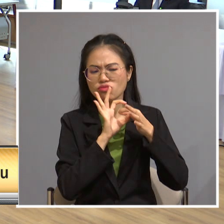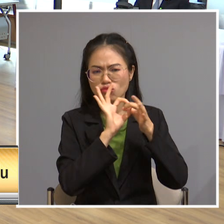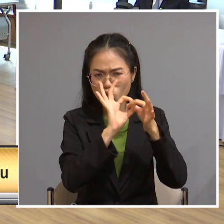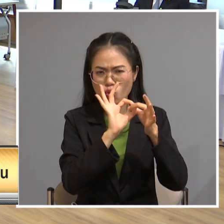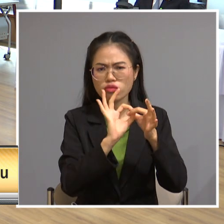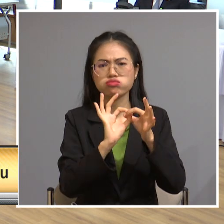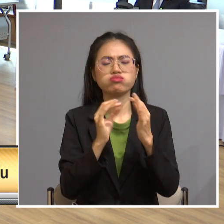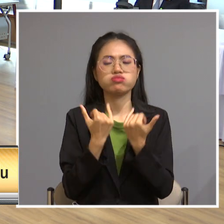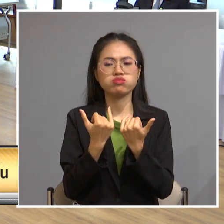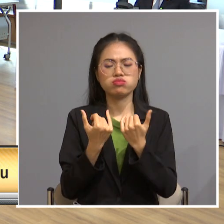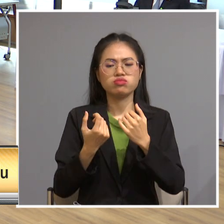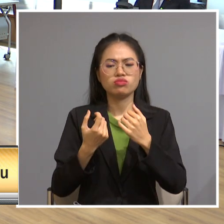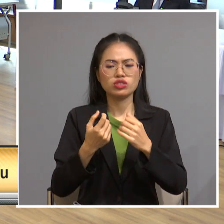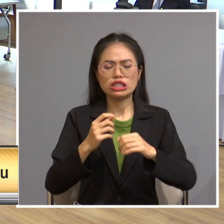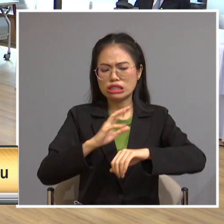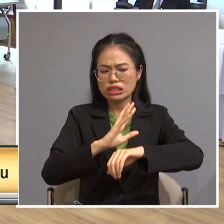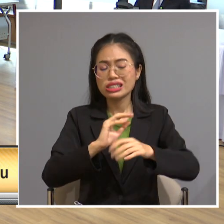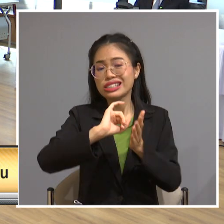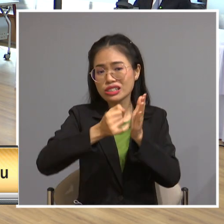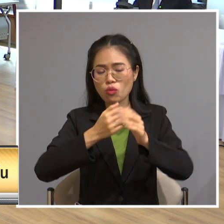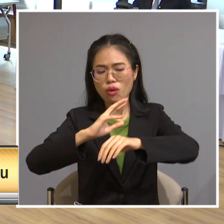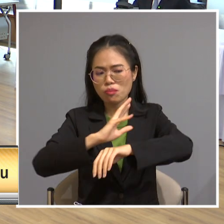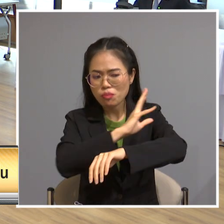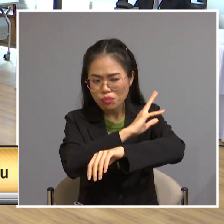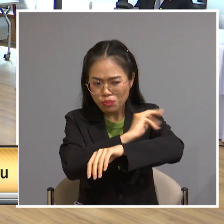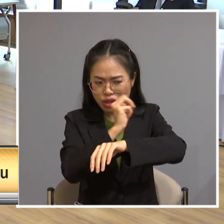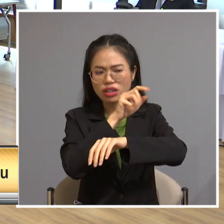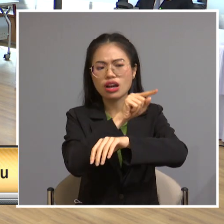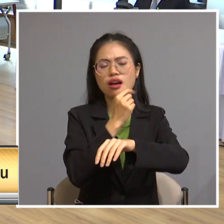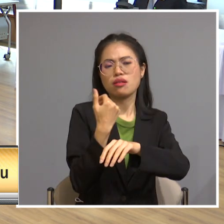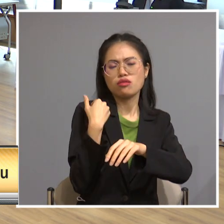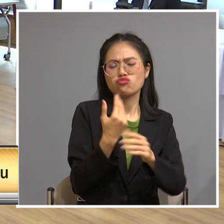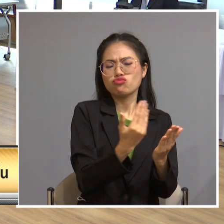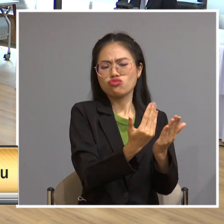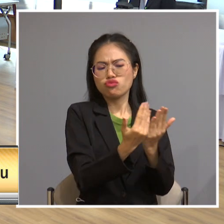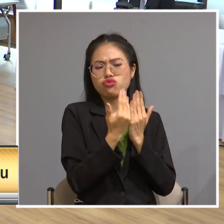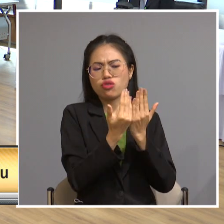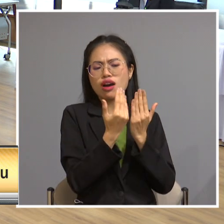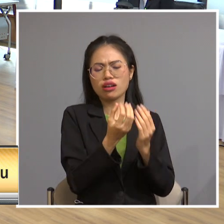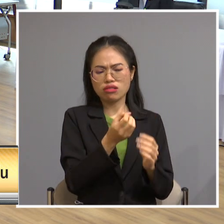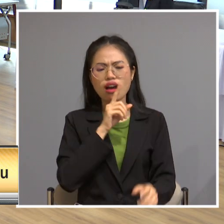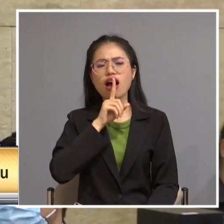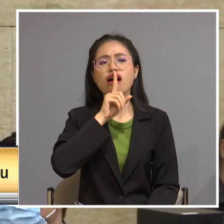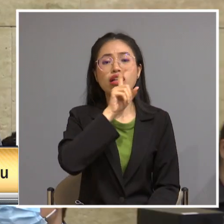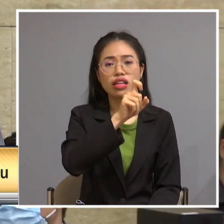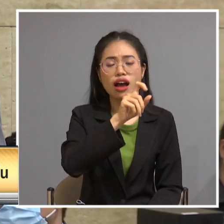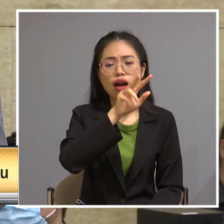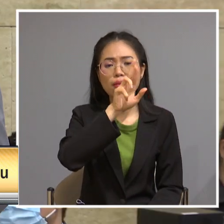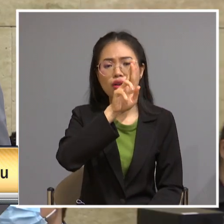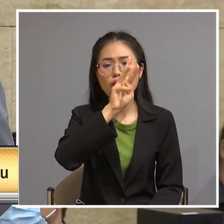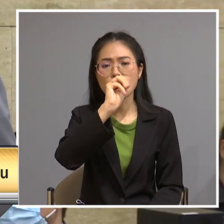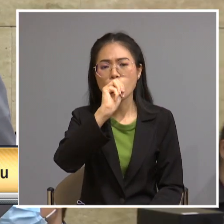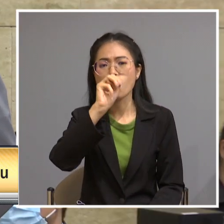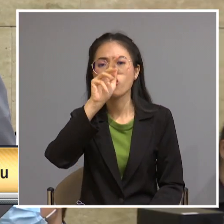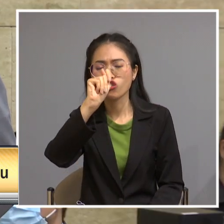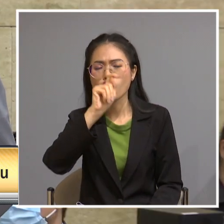สาระการณของเทศบาเมมหาสาระครามก็ได้ฝากผมได้แจ้งถามท่านรฐมนตีด้วยนะครัเพร